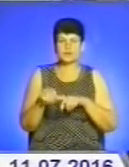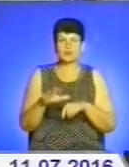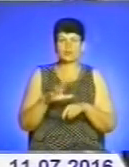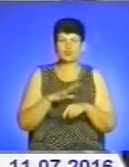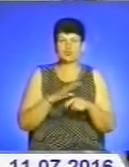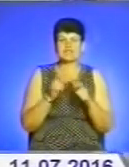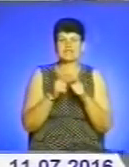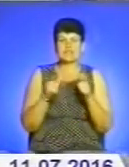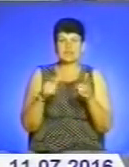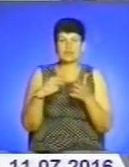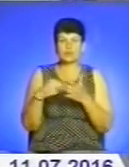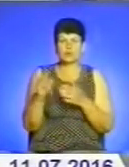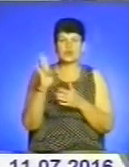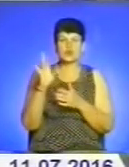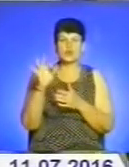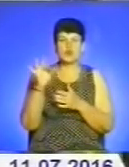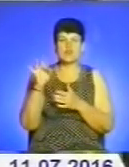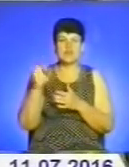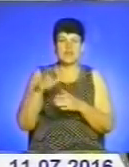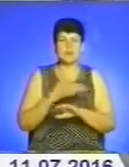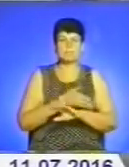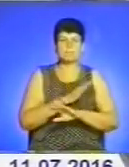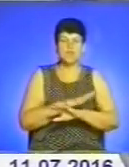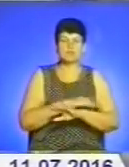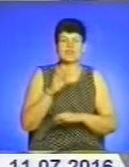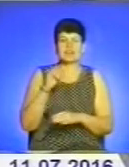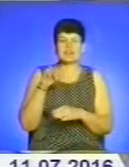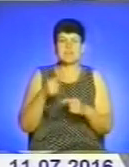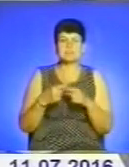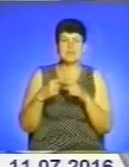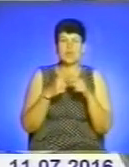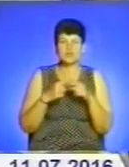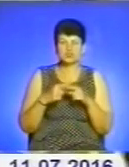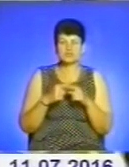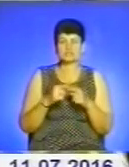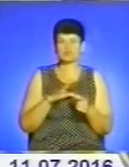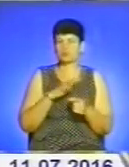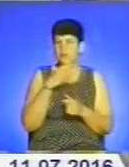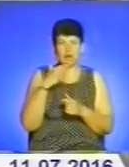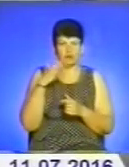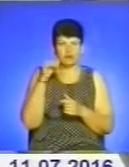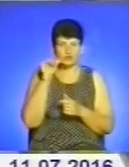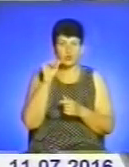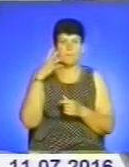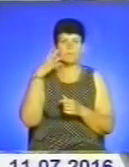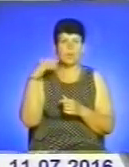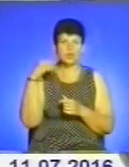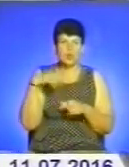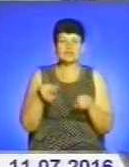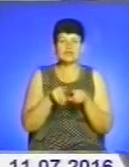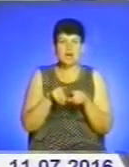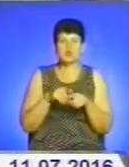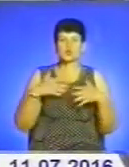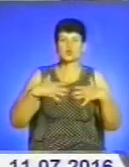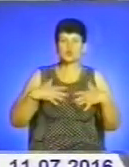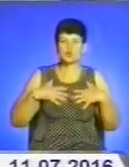куплені в Норвегії, Фінляндії, в Польщі, звісно, в Білорусі. Вчора багато було білорусів. З Молдови, знаєте, ж купляли, з Грузії,